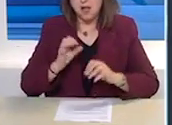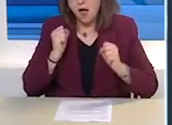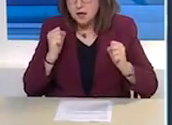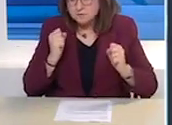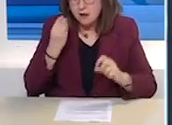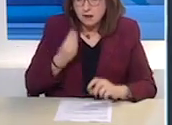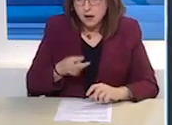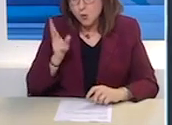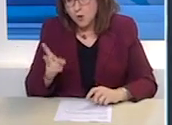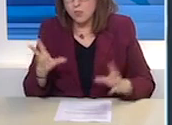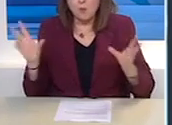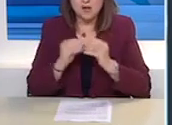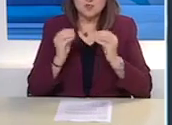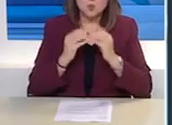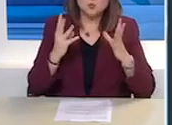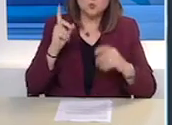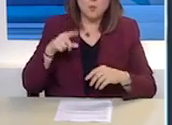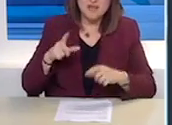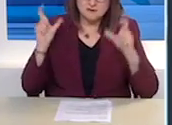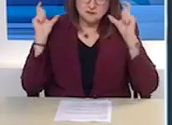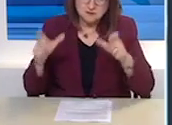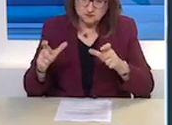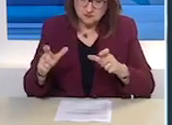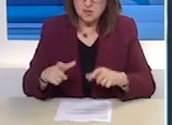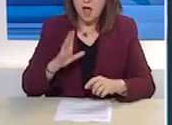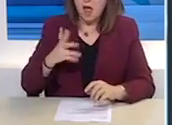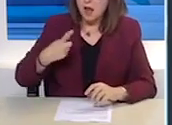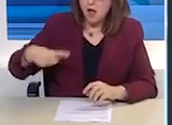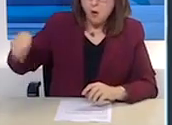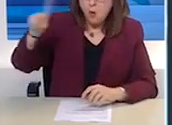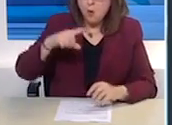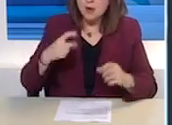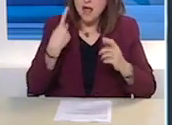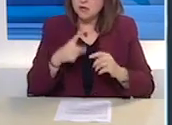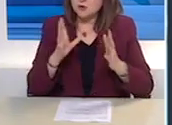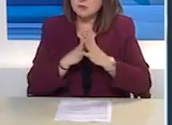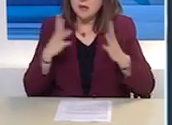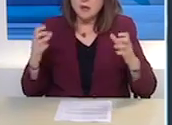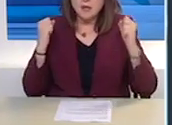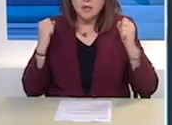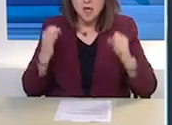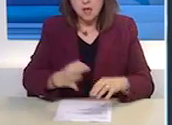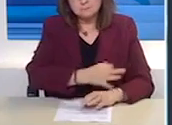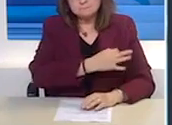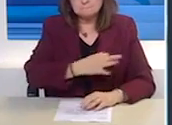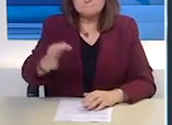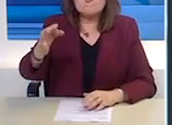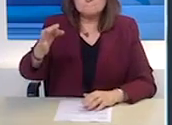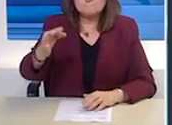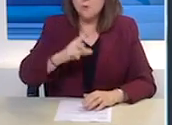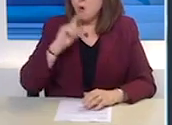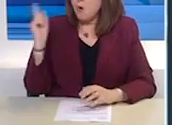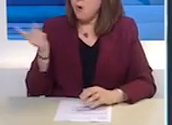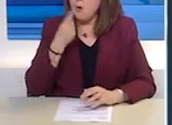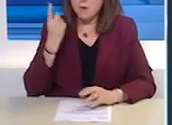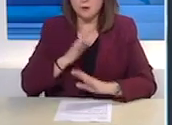οποιοδήποτε πρόβλημα. Θέλω να ξεκαθαρίσω ότι όλων η υγεία είναι εξαιρετική και η συντριπτική πλειοψηφία όλων των